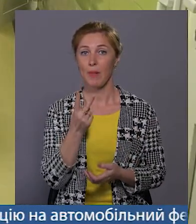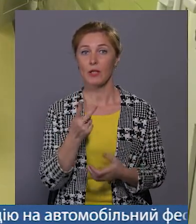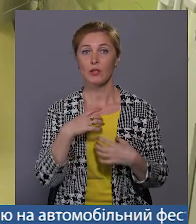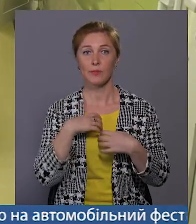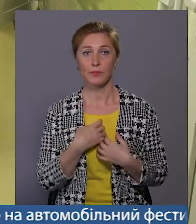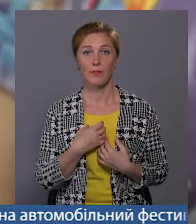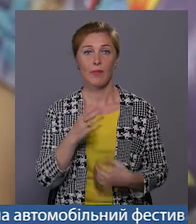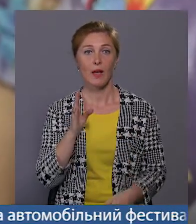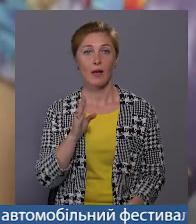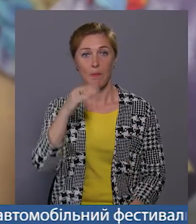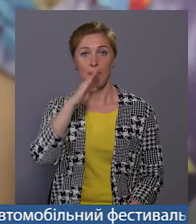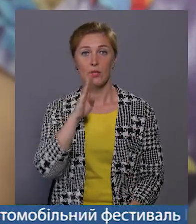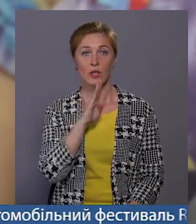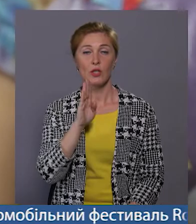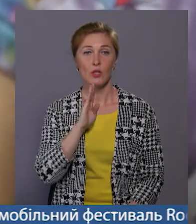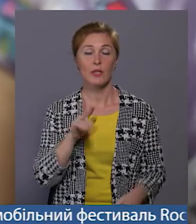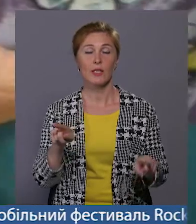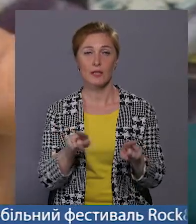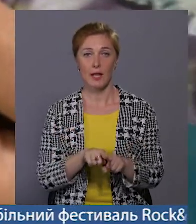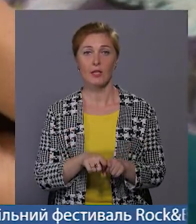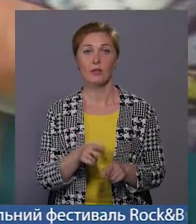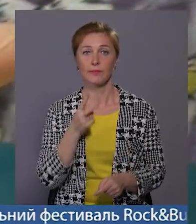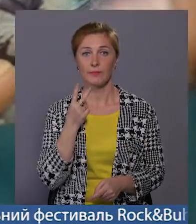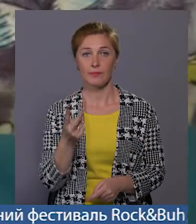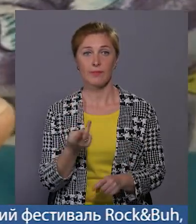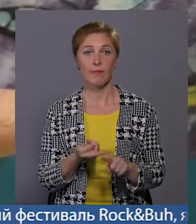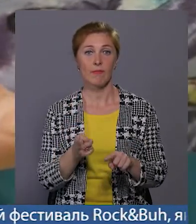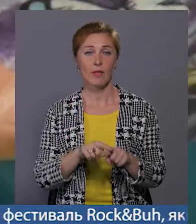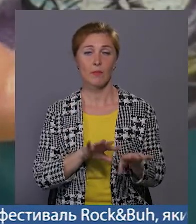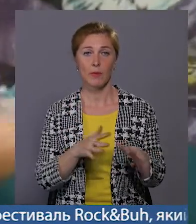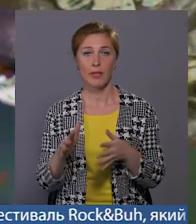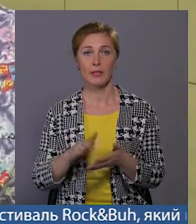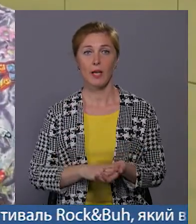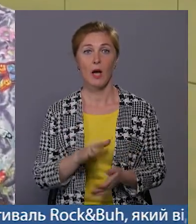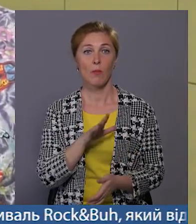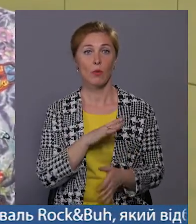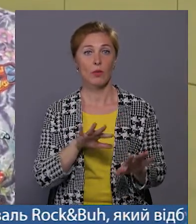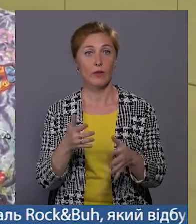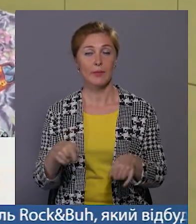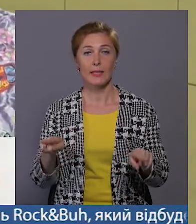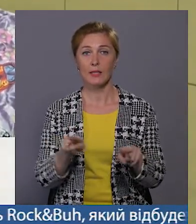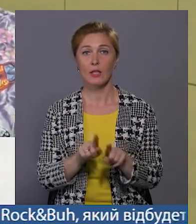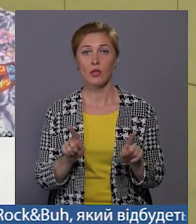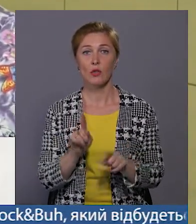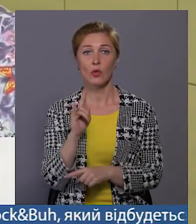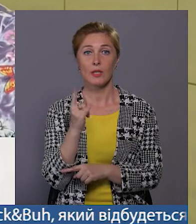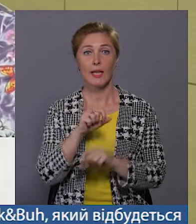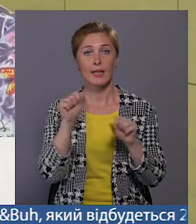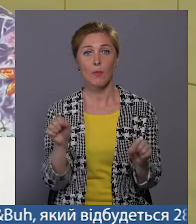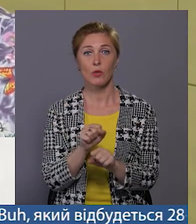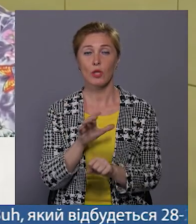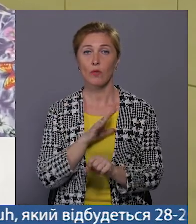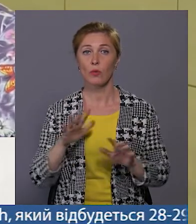згорьованих батьків жінці теж доводиться. І це, каже, найважчі моменти. Були випадки такі, яких дітей неможливо було